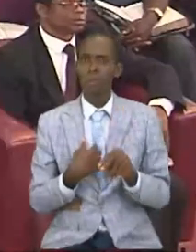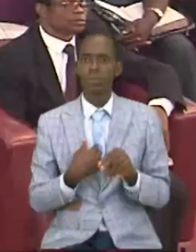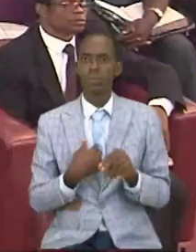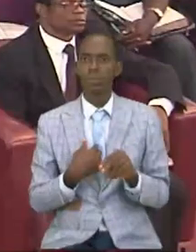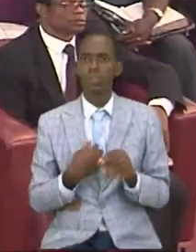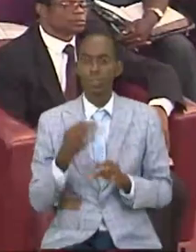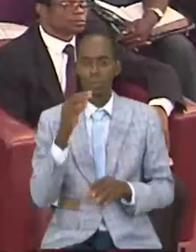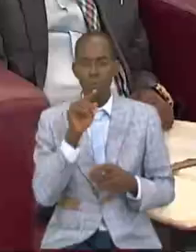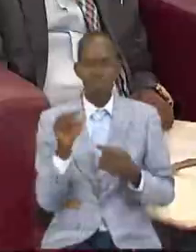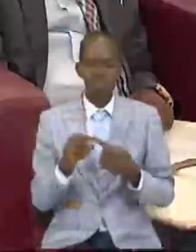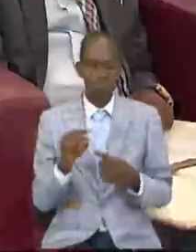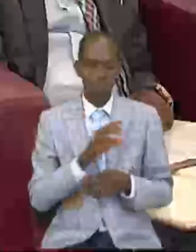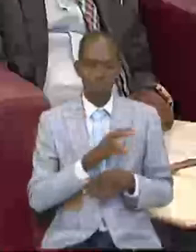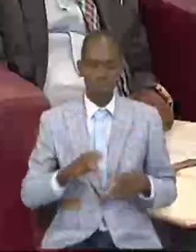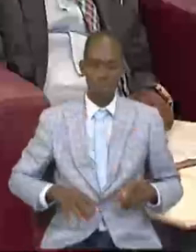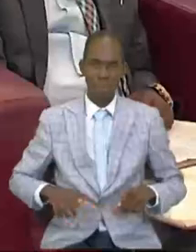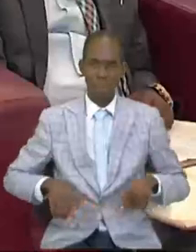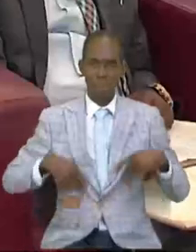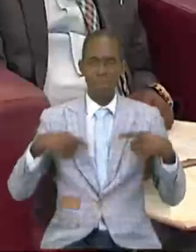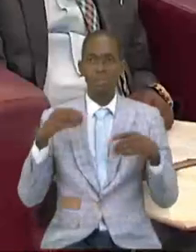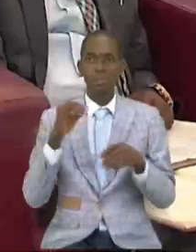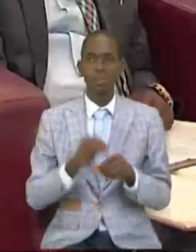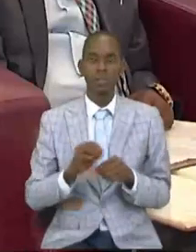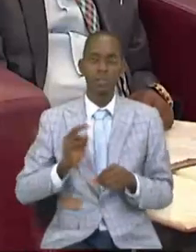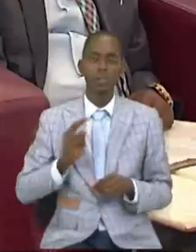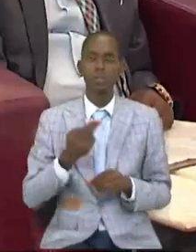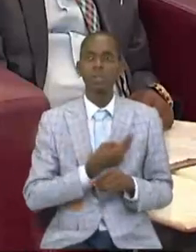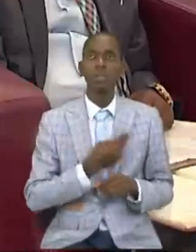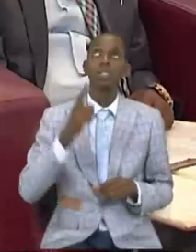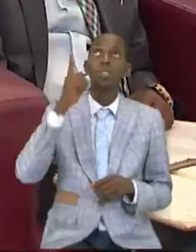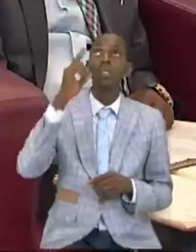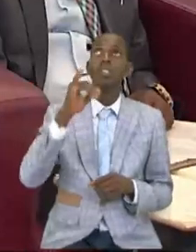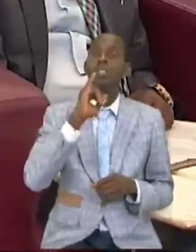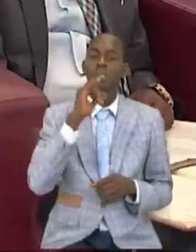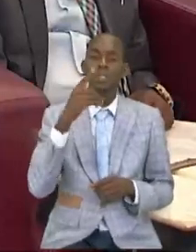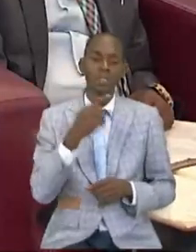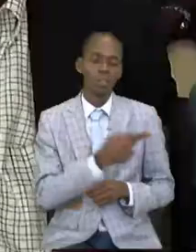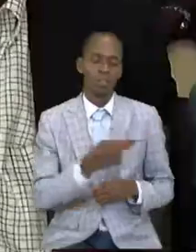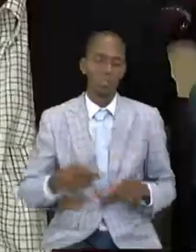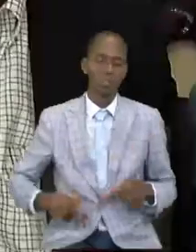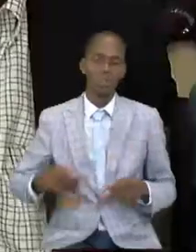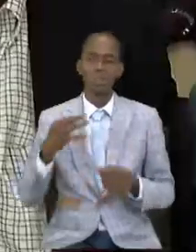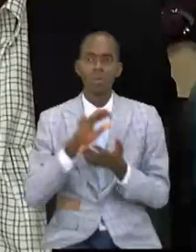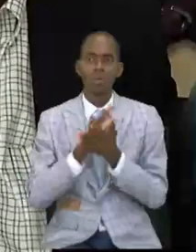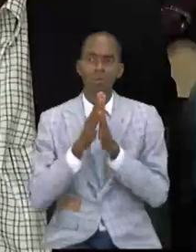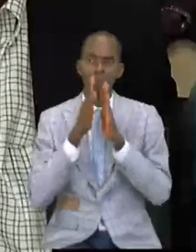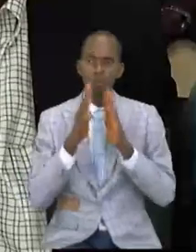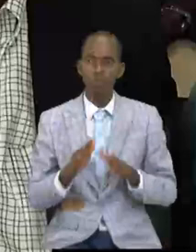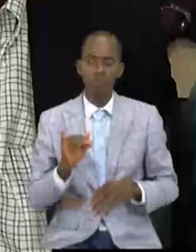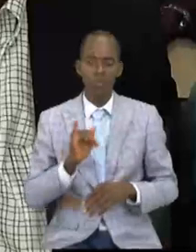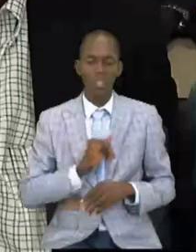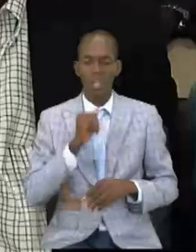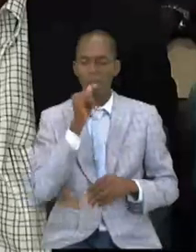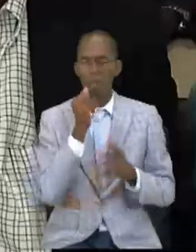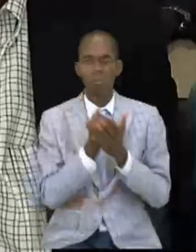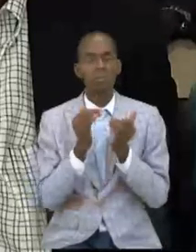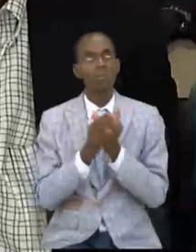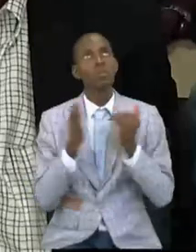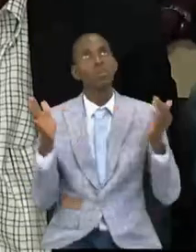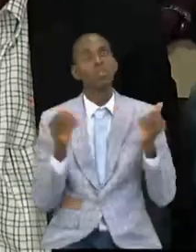Lorsque Christ vit en nous, il est le prince de la paix. J'ai été crucifié avec Christ et si je